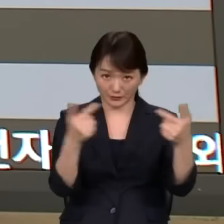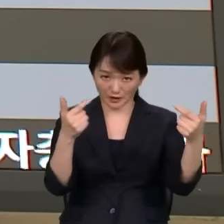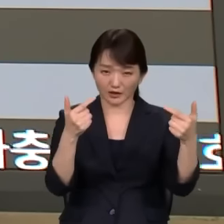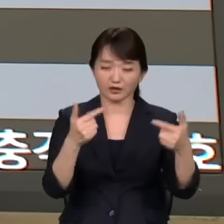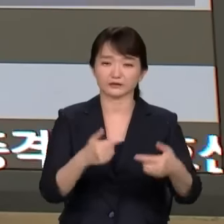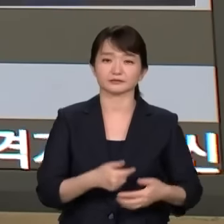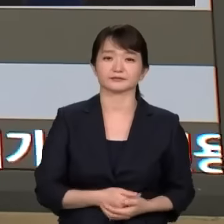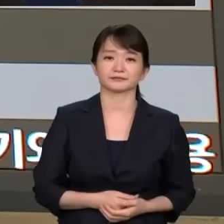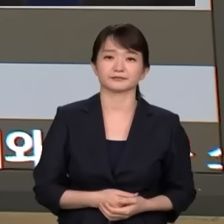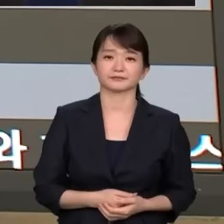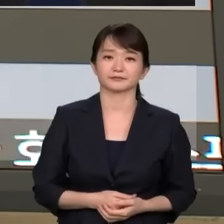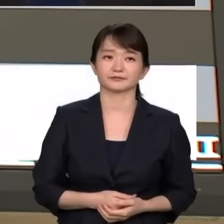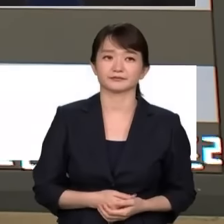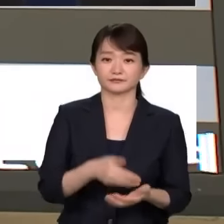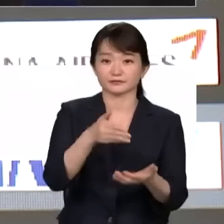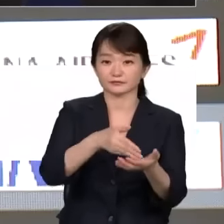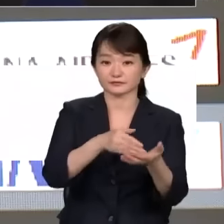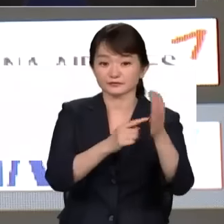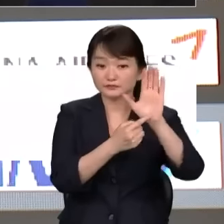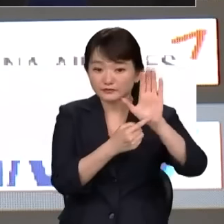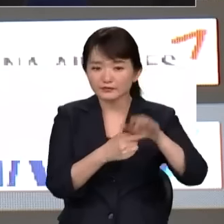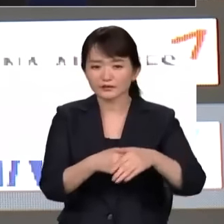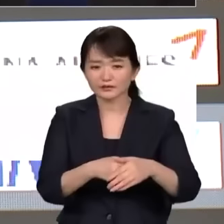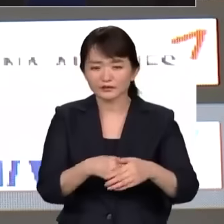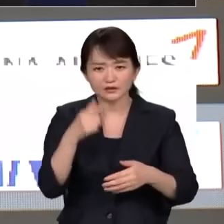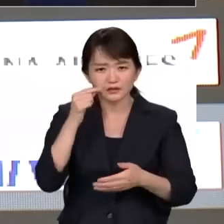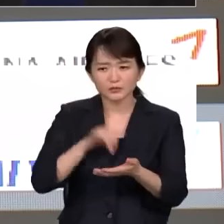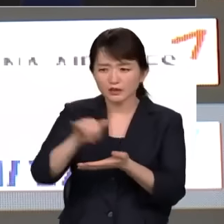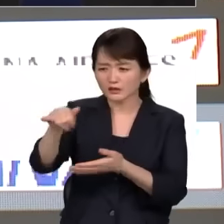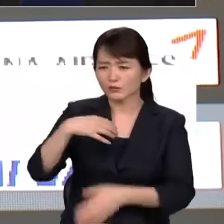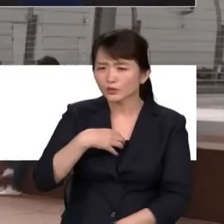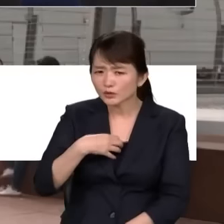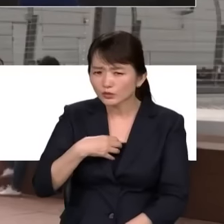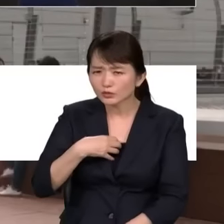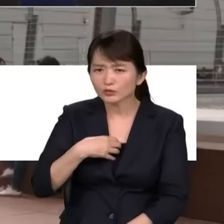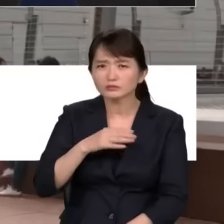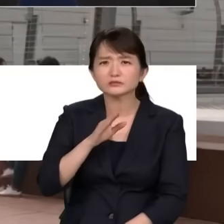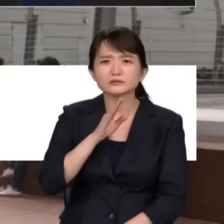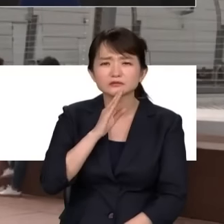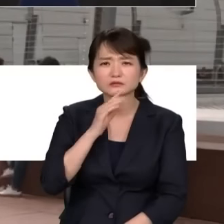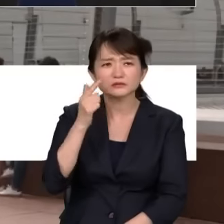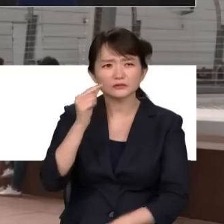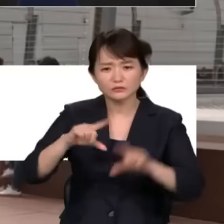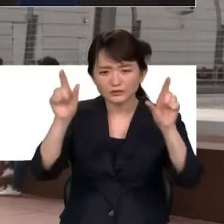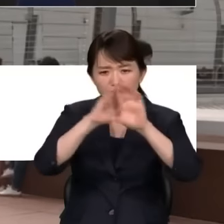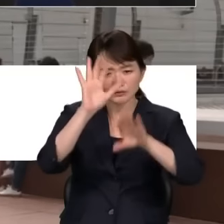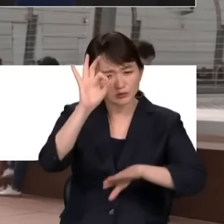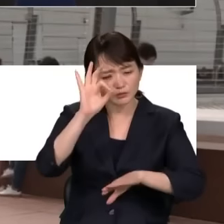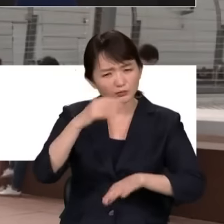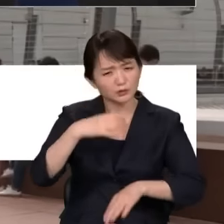증가했습니다. 뉴스에서는 막 위험하다 이랬는데 실제로 일본 날씨 보면은 또 그렇지도 않고 날씨도 좋다고